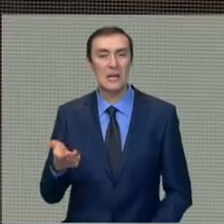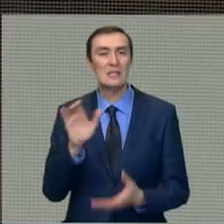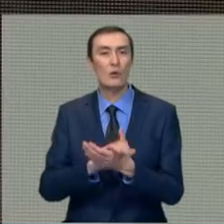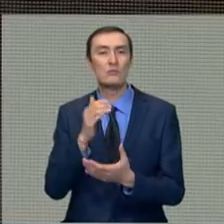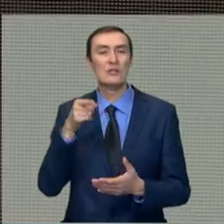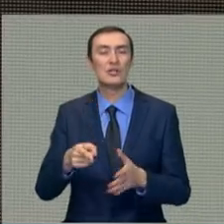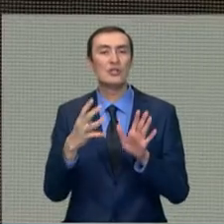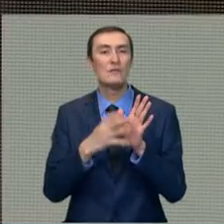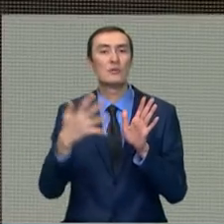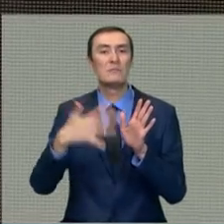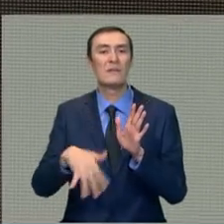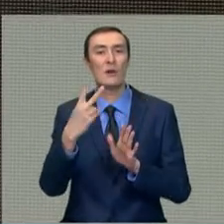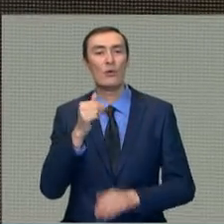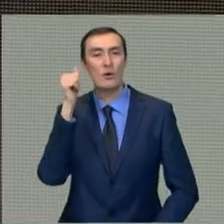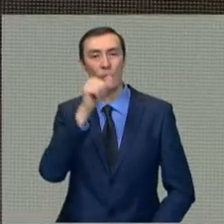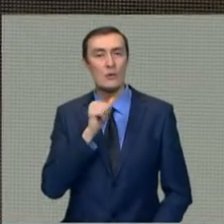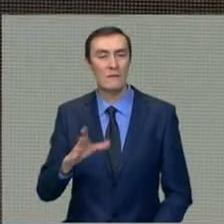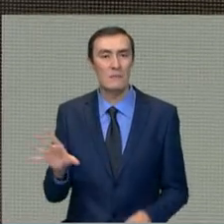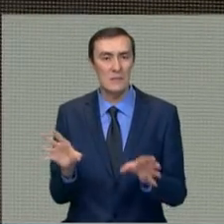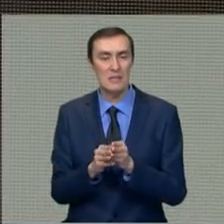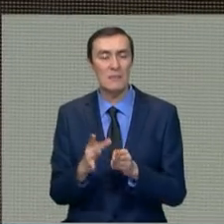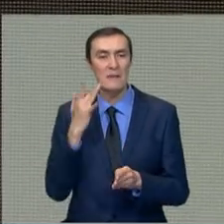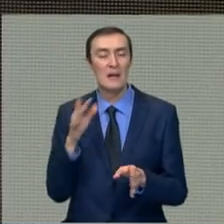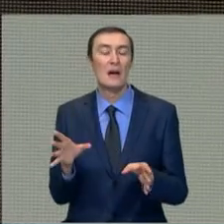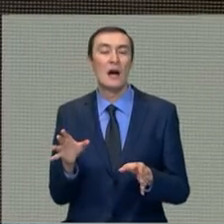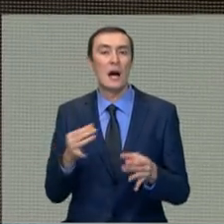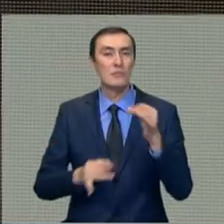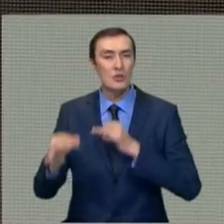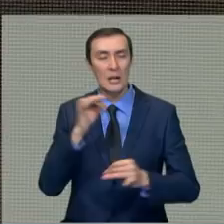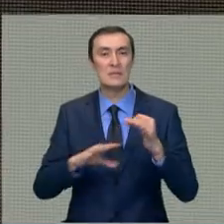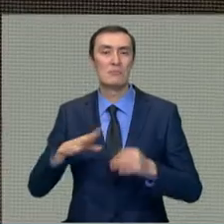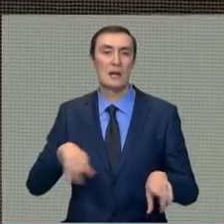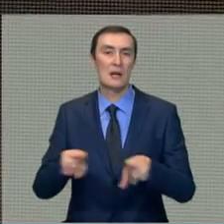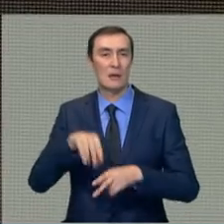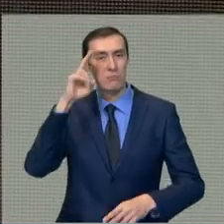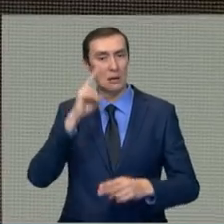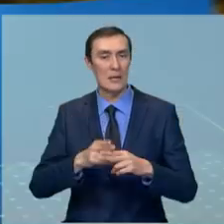ним с 1952 года. Мы неразлучно общались, были братьями.